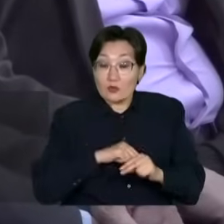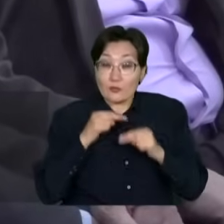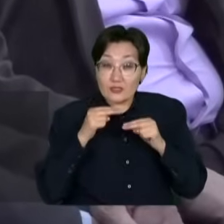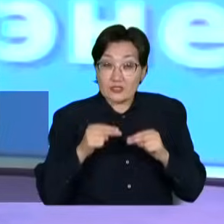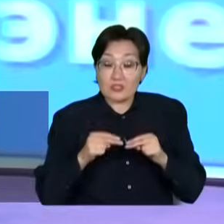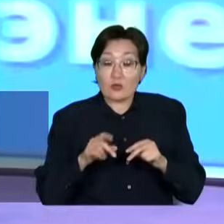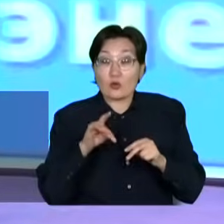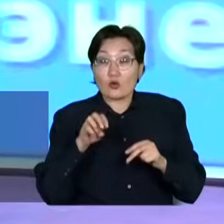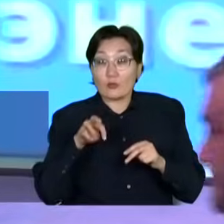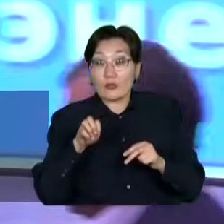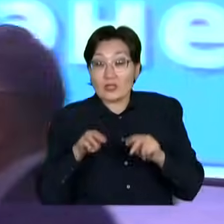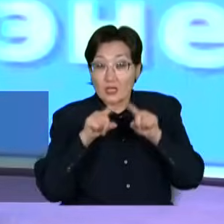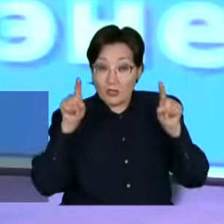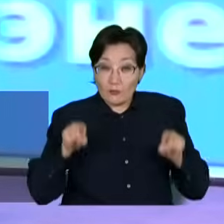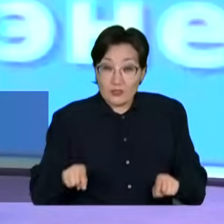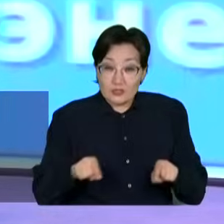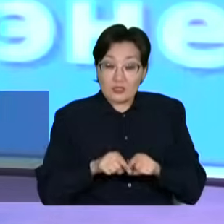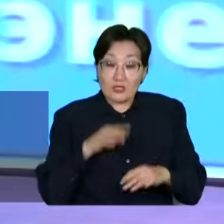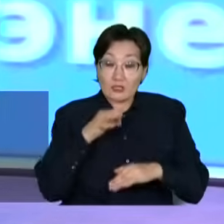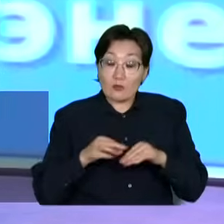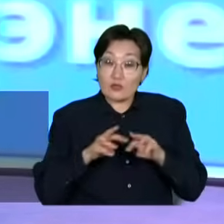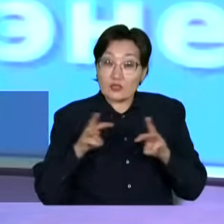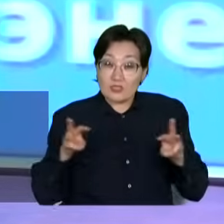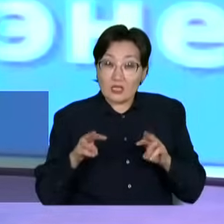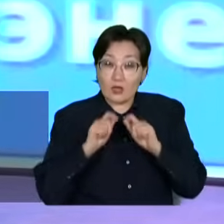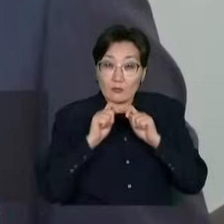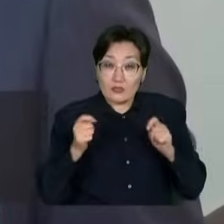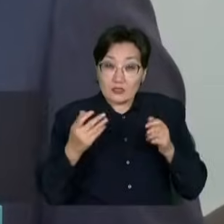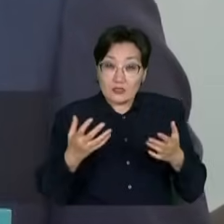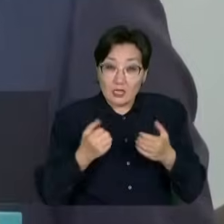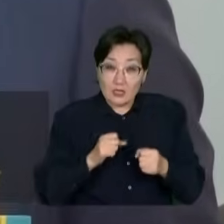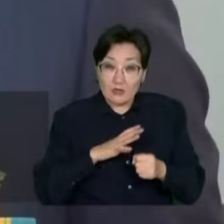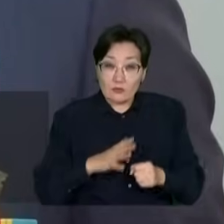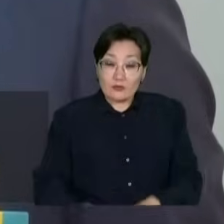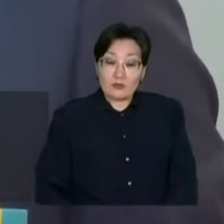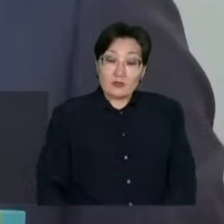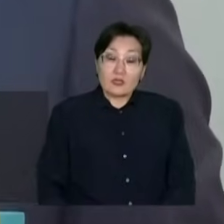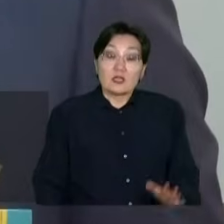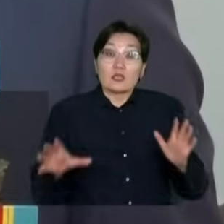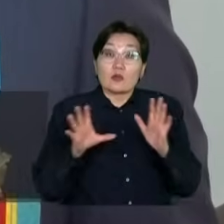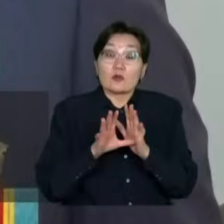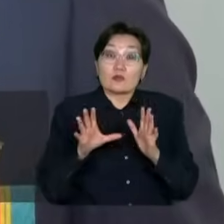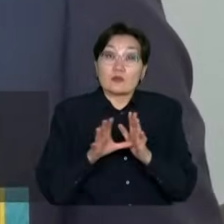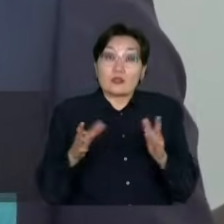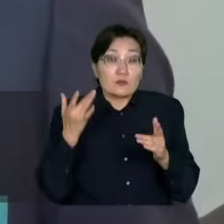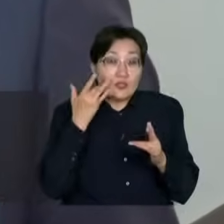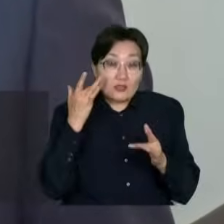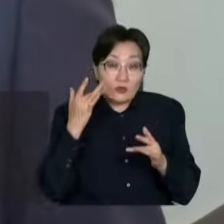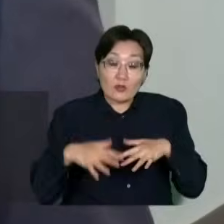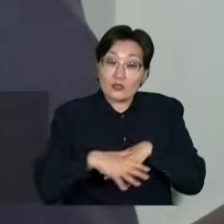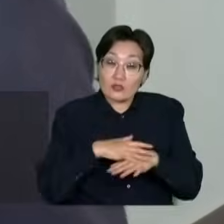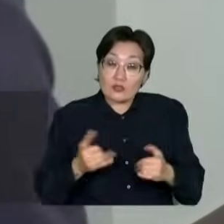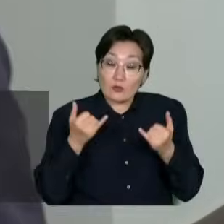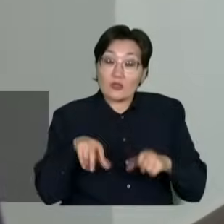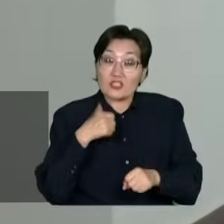құрмет грамотасы, алғыс хат пен жауапты министрліктің сыйына ие болды. Энергетика қай кезде де көпшілік үшін